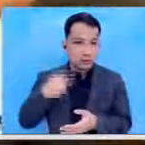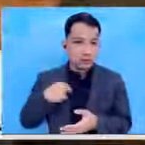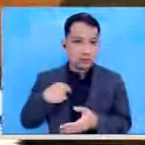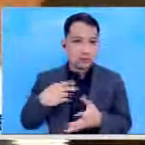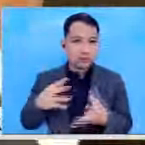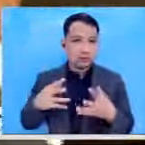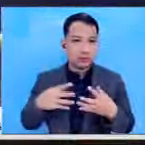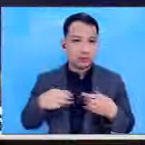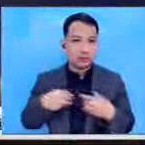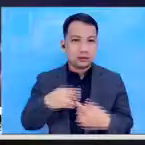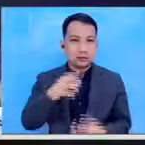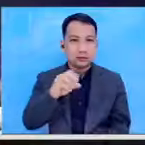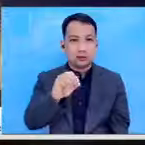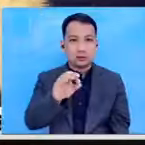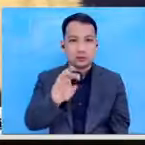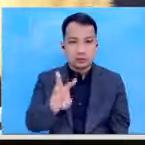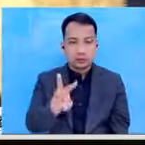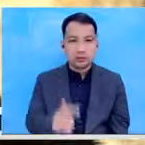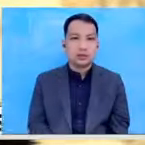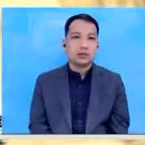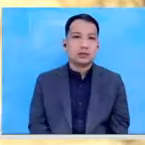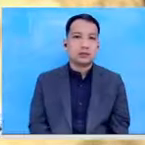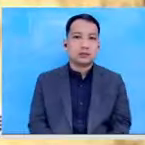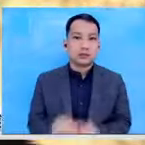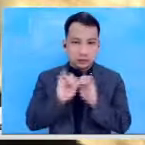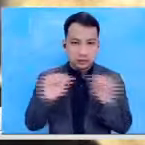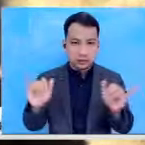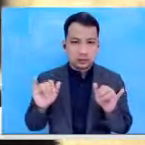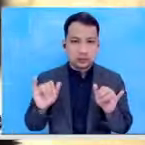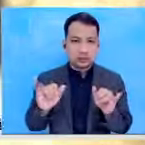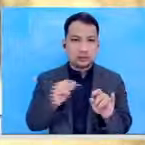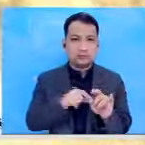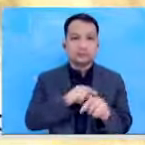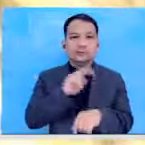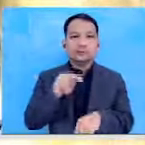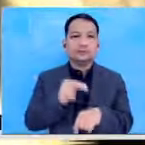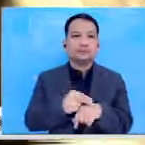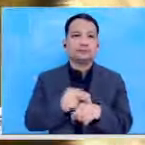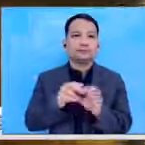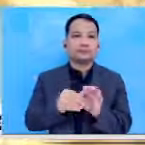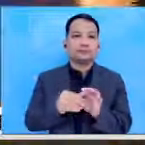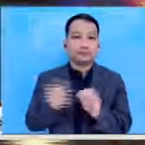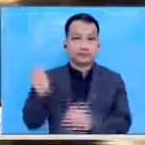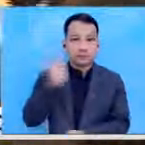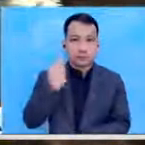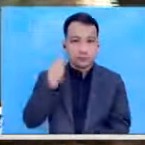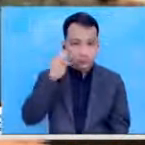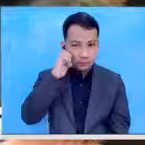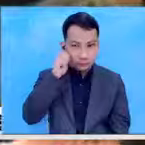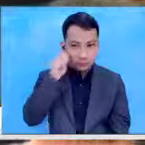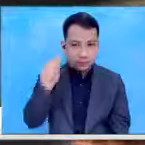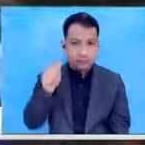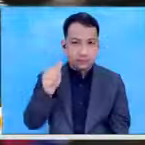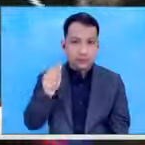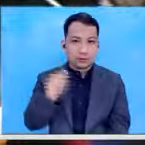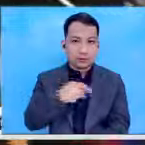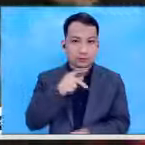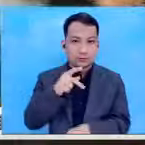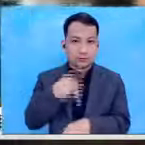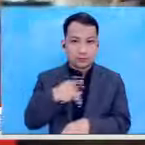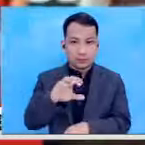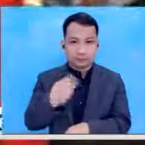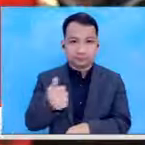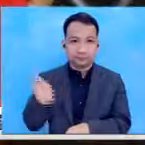mga OFW. Kasama ng Pangulo sa biyahe si National Security Council Head Eduardo Anyo at Philippine Coast Guard Commandant